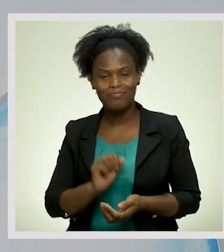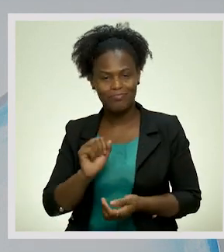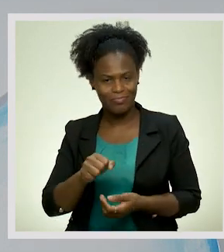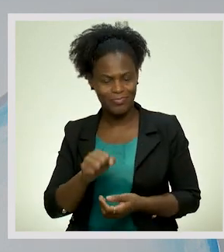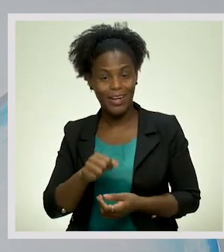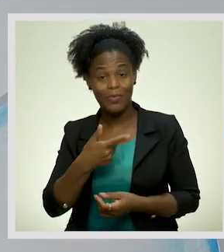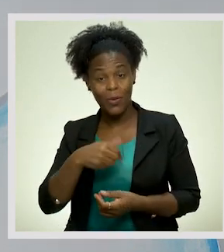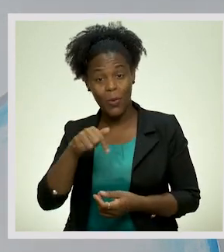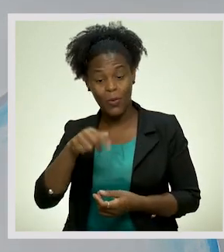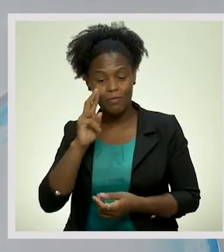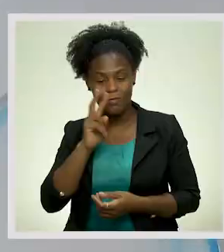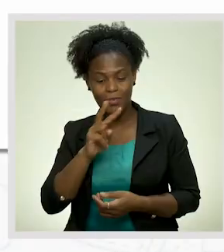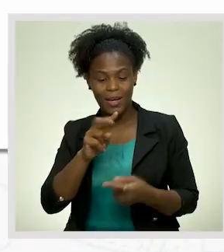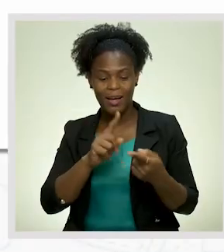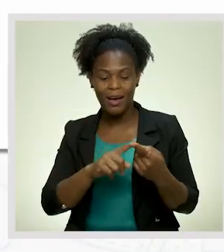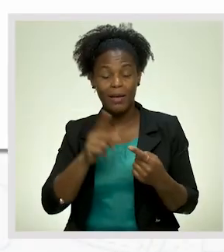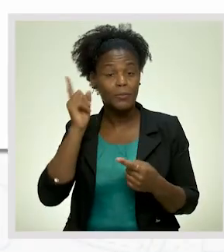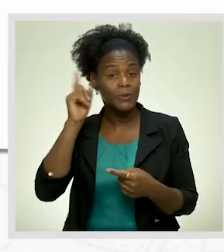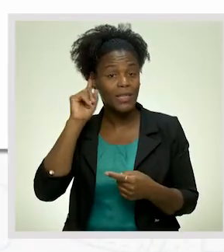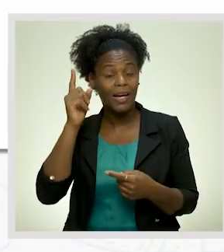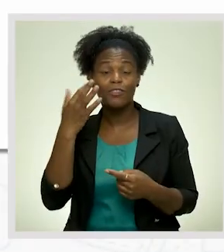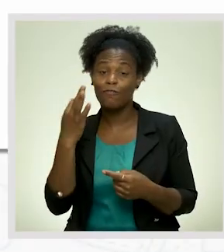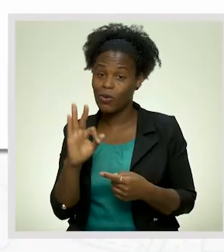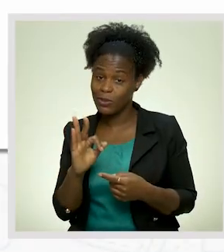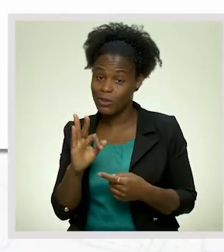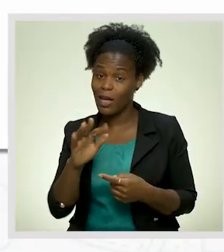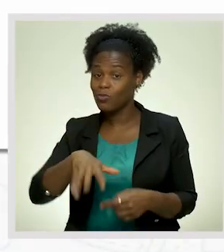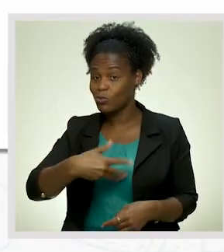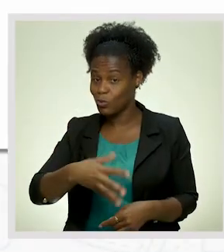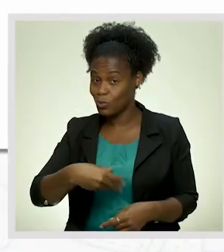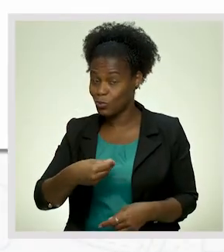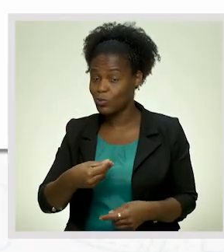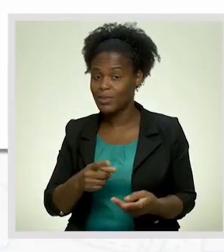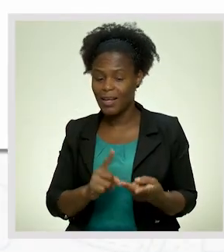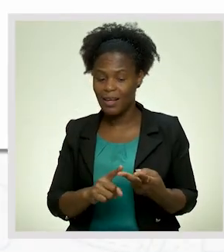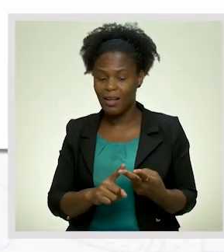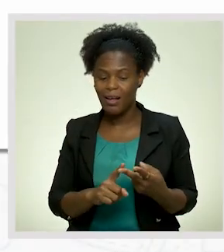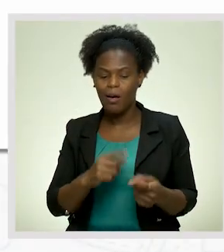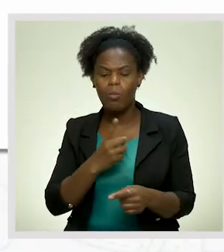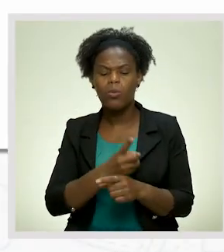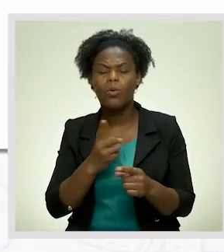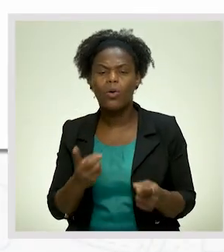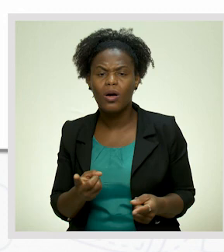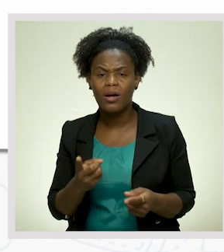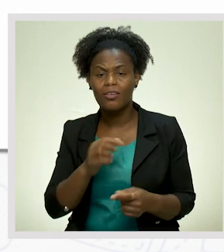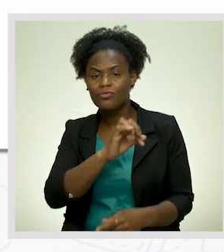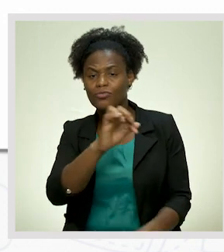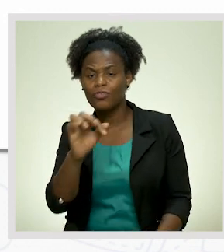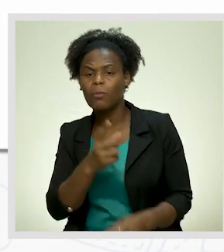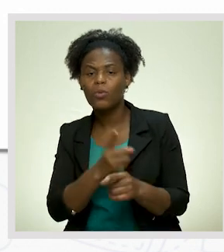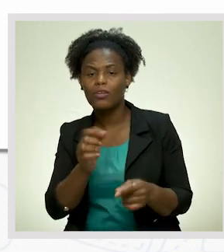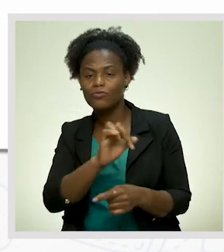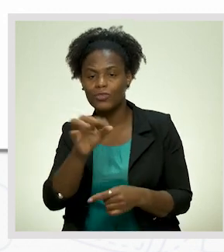Voilà, on a vu l'importance du français dans le monde. Pourquoi est-ce que